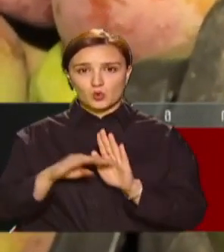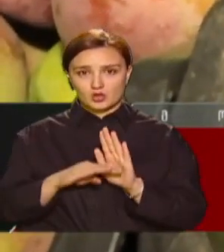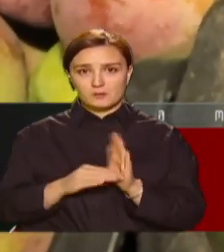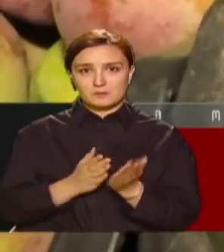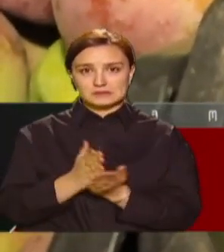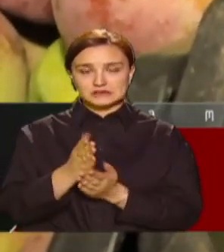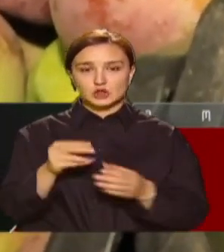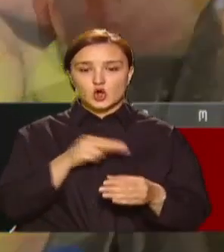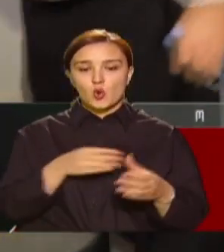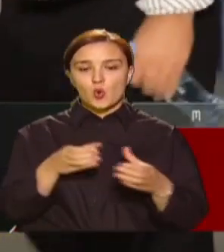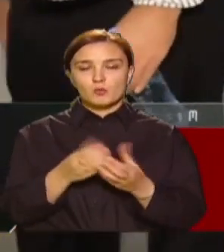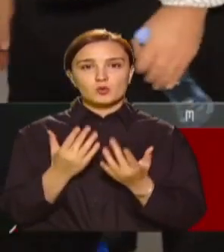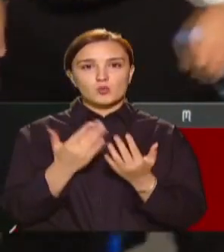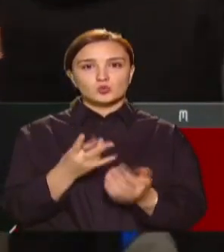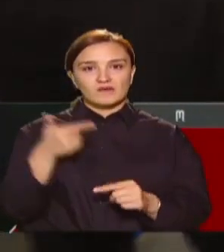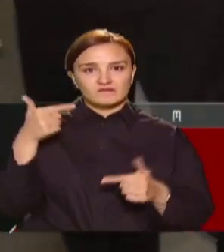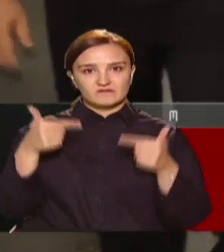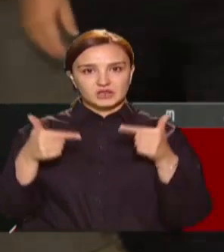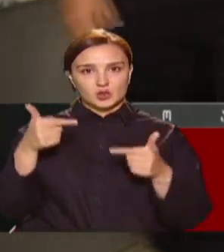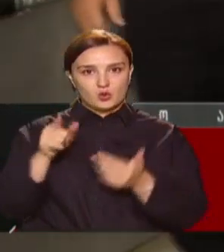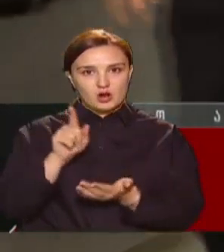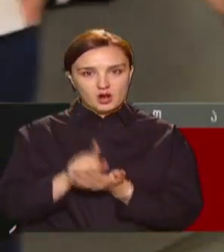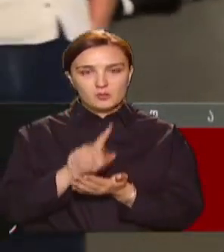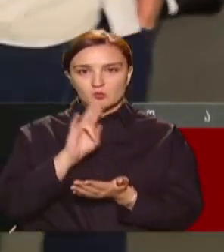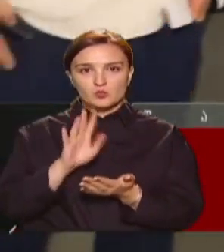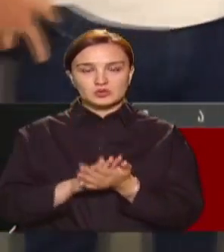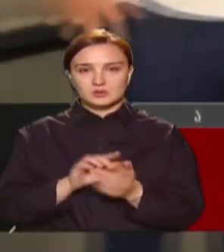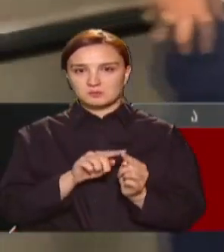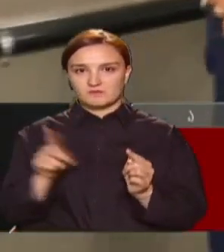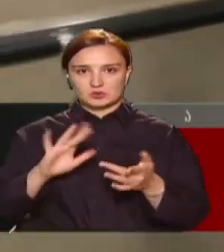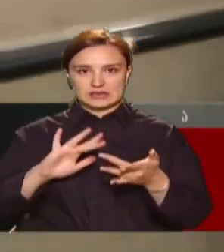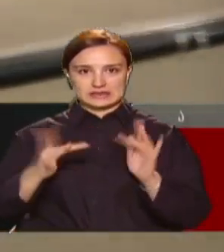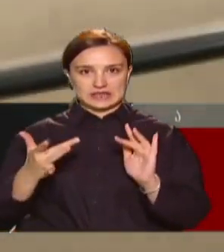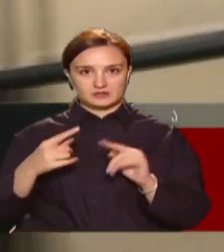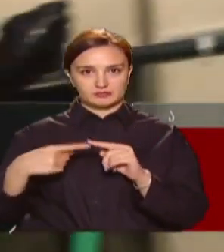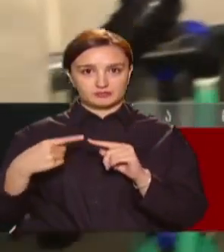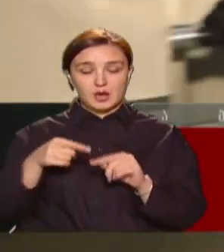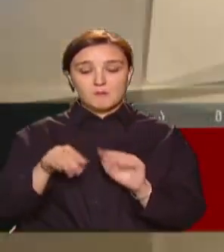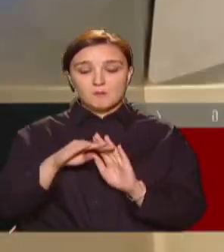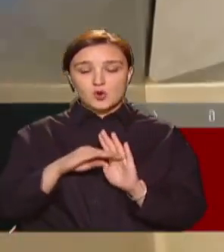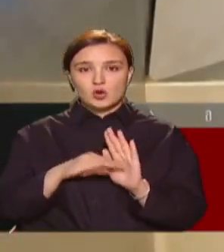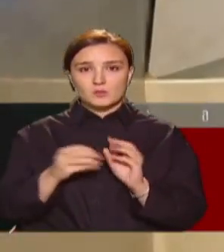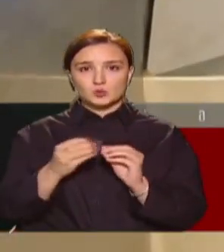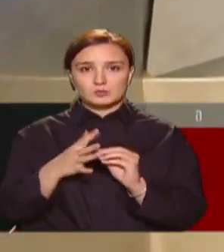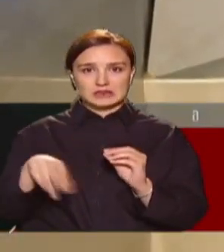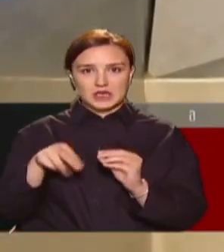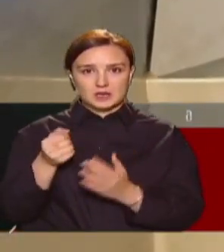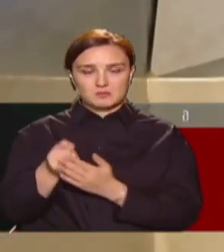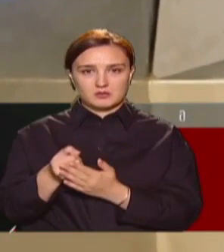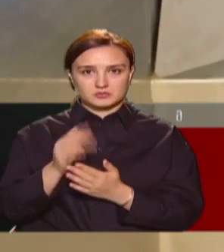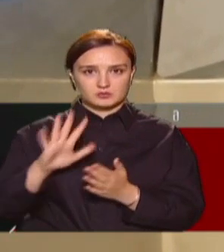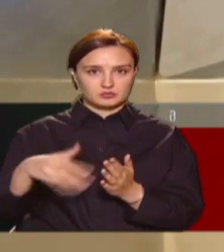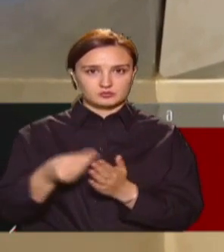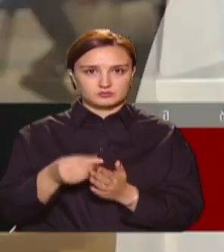კომპანიებს მოეთხოვებათ ჰქონდეთ როგორც ვიდეოკამერები, ისე უწყვეტი ინტერნეტ კავშირი. თავად სუბსიდირების პროგრამა კი 15 დეკემბრამდე გაგრძელდება.